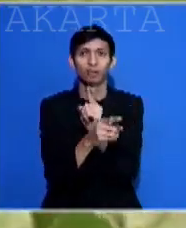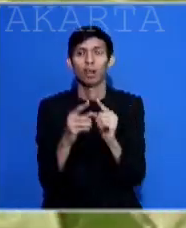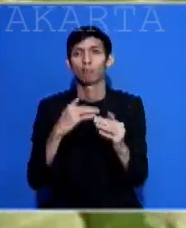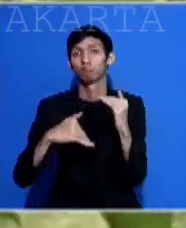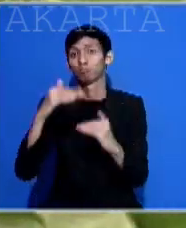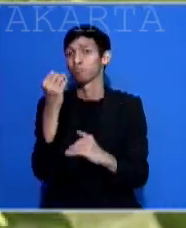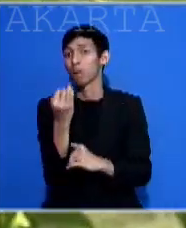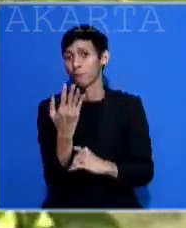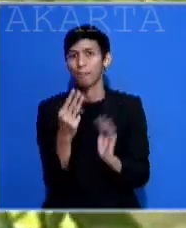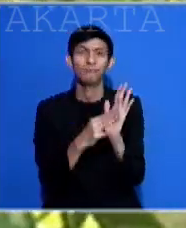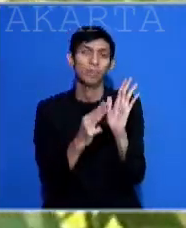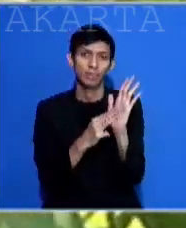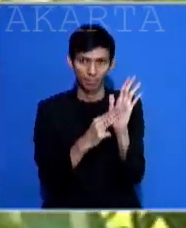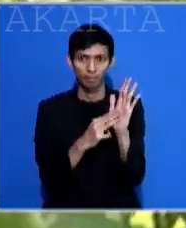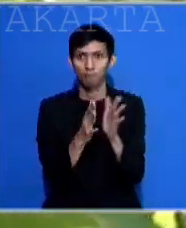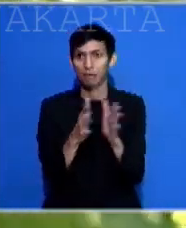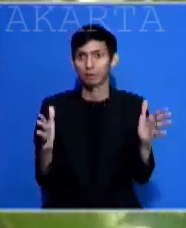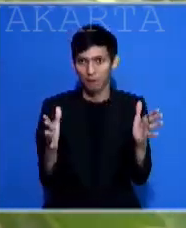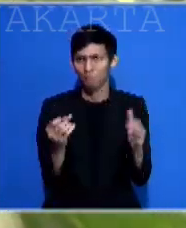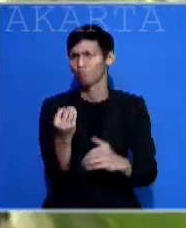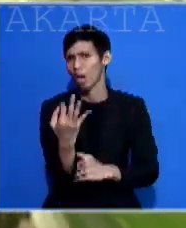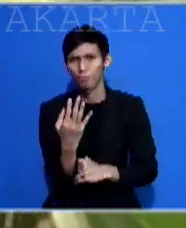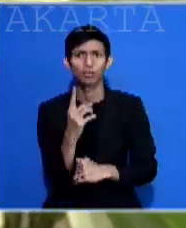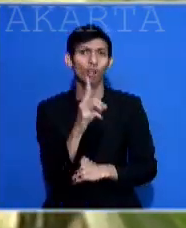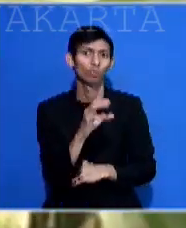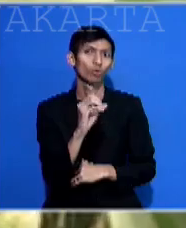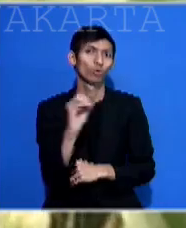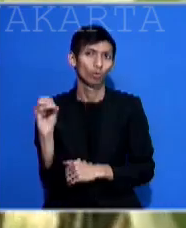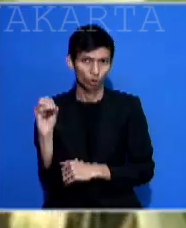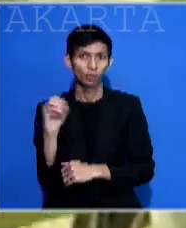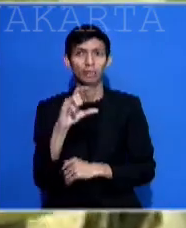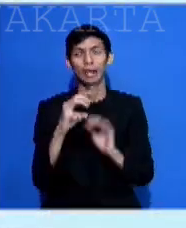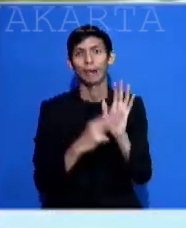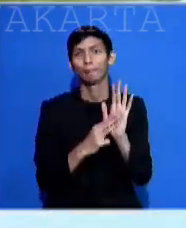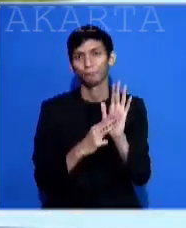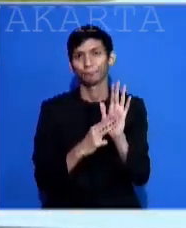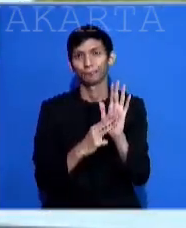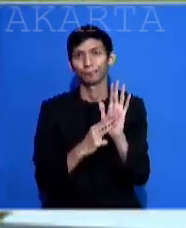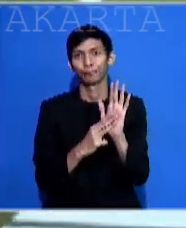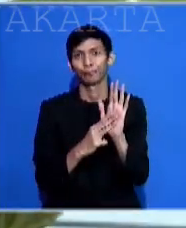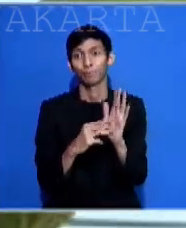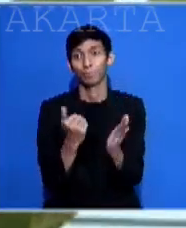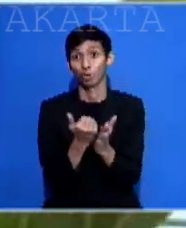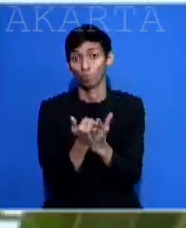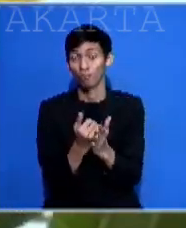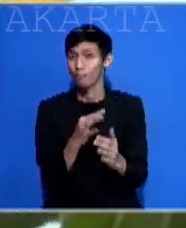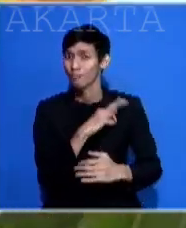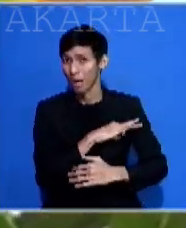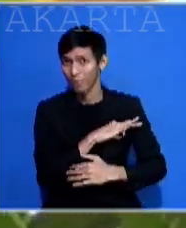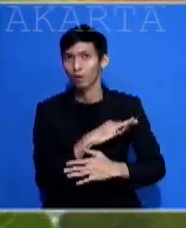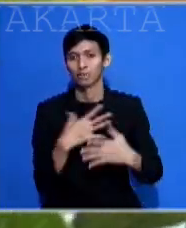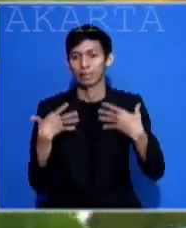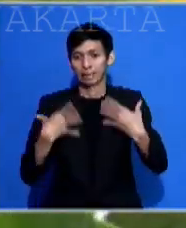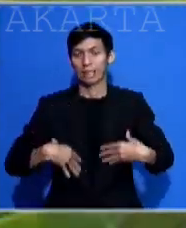meter, kanthi diameter wetipun kawan doso dumugi 1 cm. Ron dadap serep menika kanyata gadah mupangat ageng ing donyaning